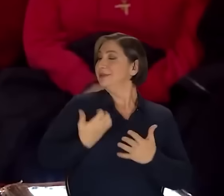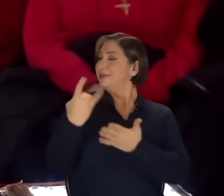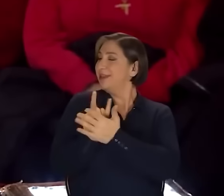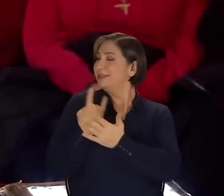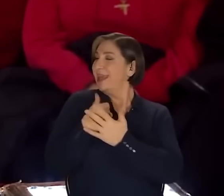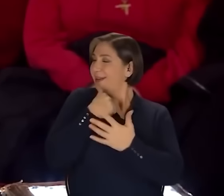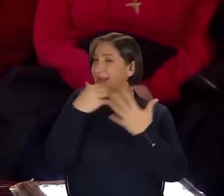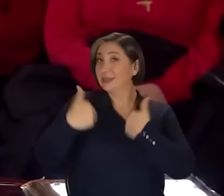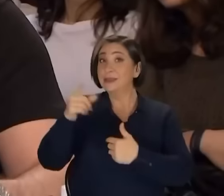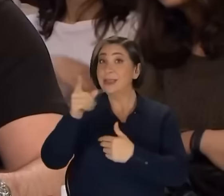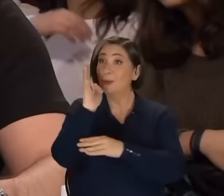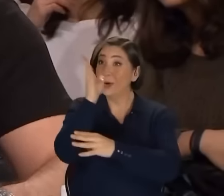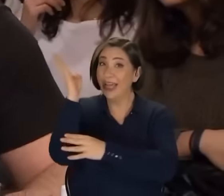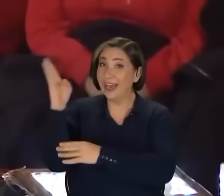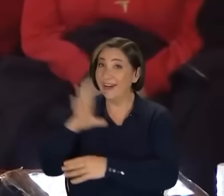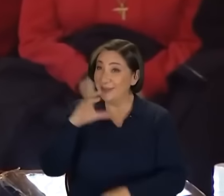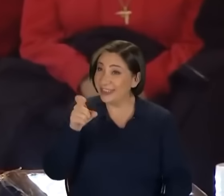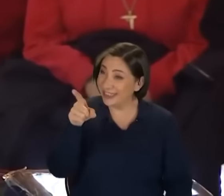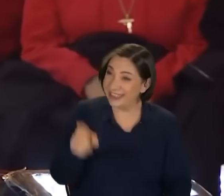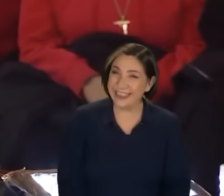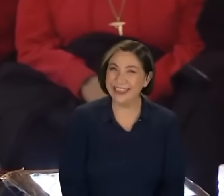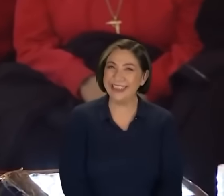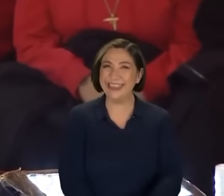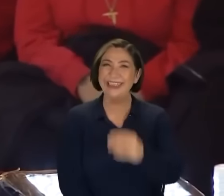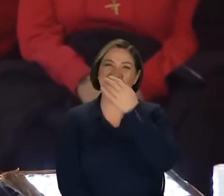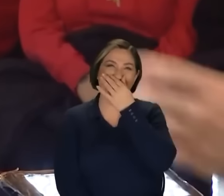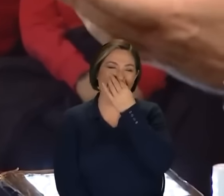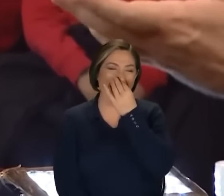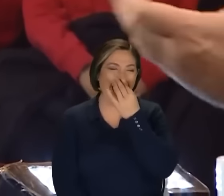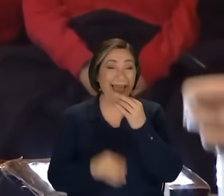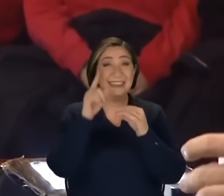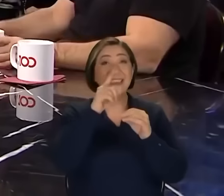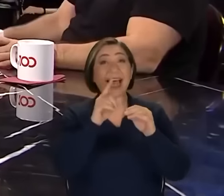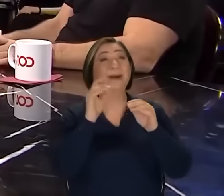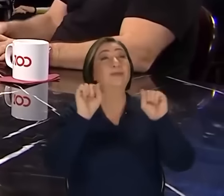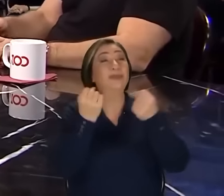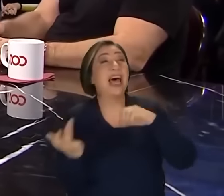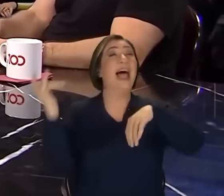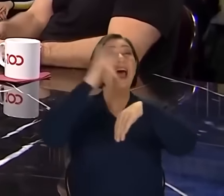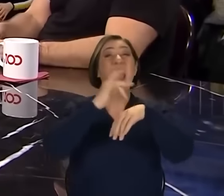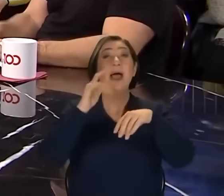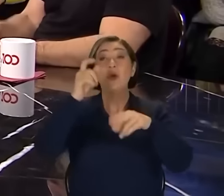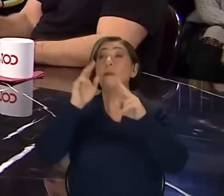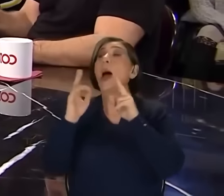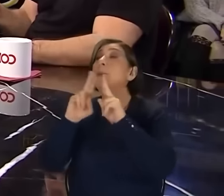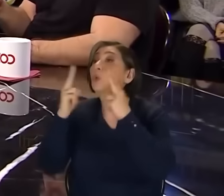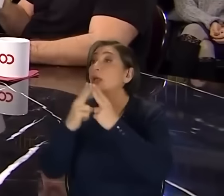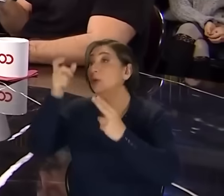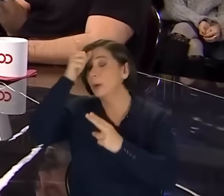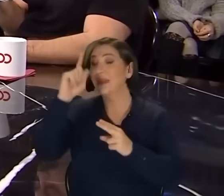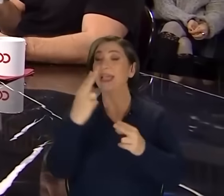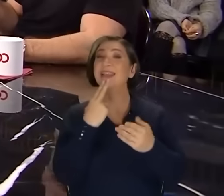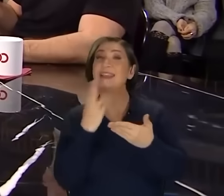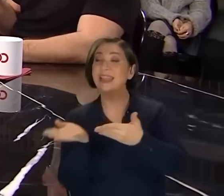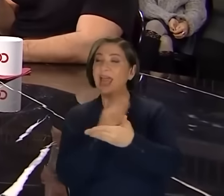mı dünya da var Sen turneye çıkıyor muydun öle Neredesin Alaska dayım ama dünyanın ve Türkiye'nin ya bir kadın dergisi